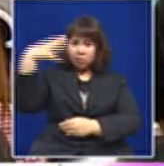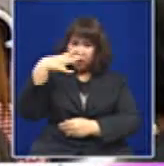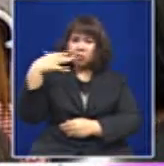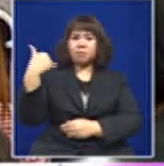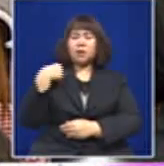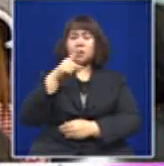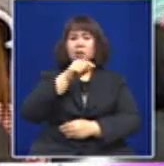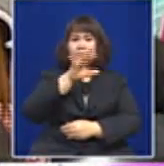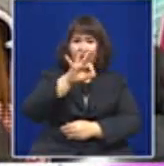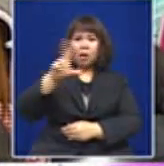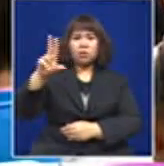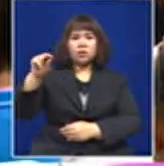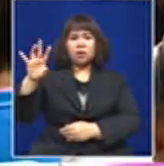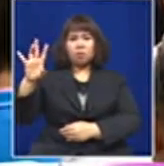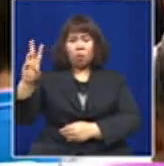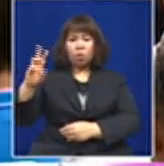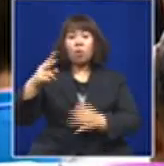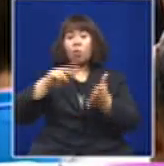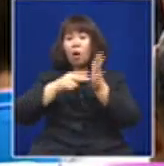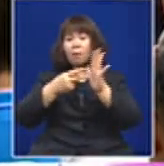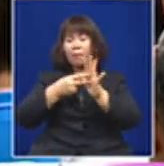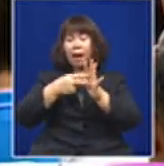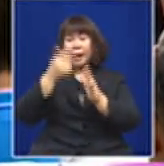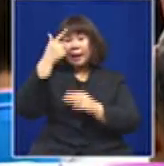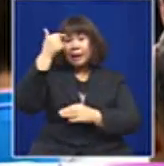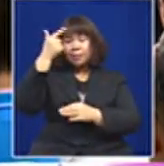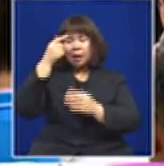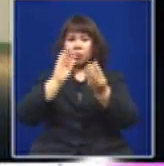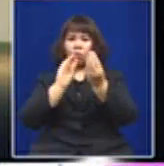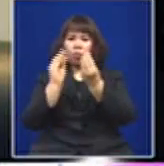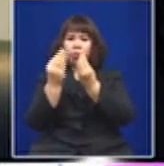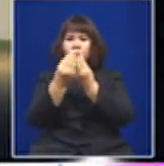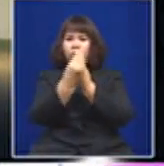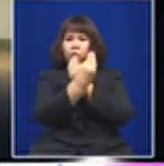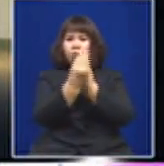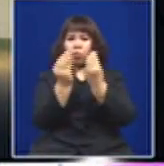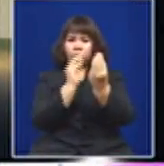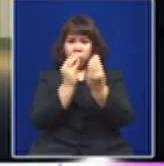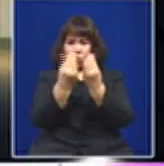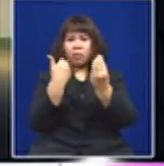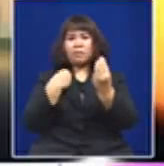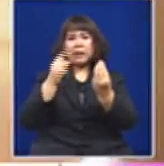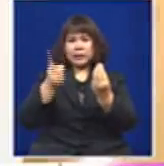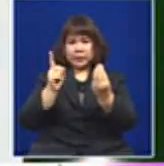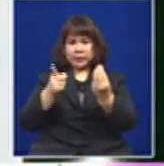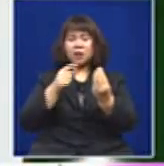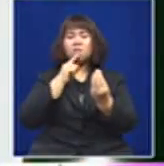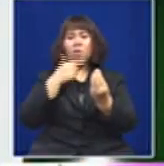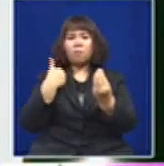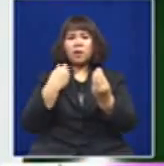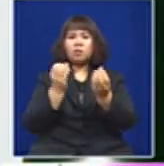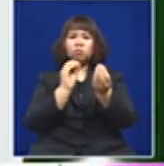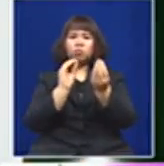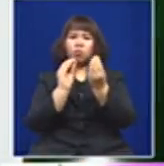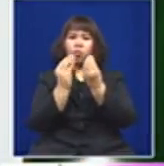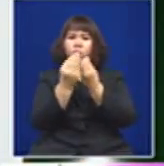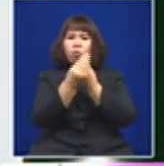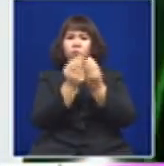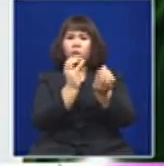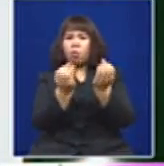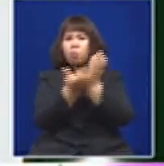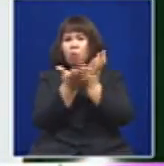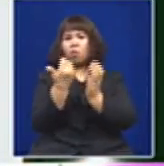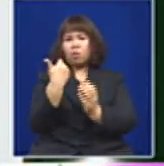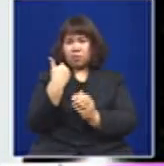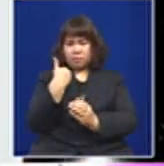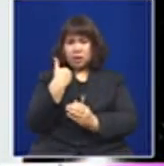ดวงหรือแปลว่าหลุมดำนั้นโคจรรอบกันและกันซึ่งมีอยู่จริงและเป็นการชนกันก็สามารถเกิดขึ้นในช่ว